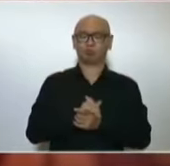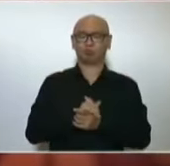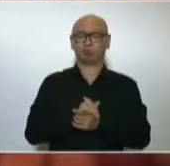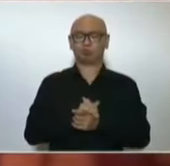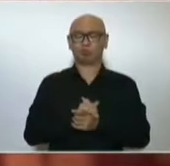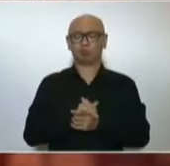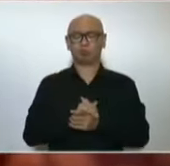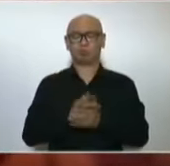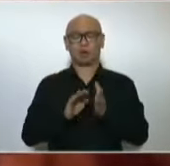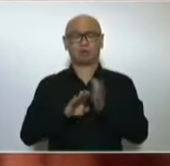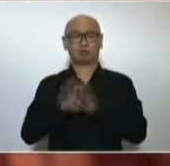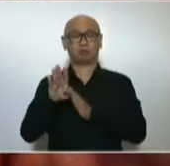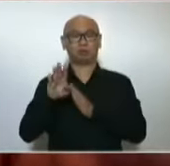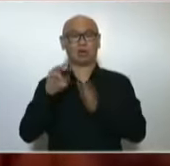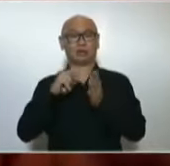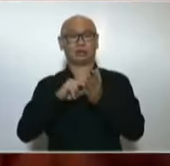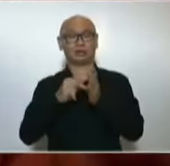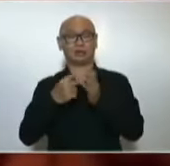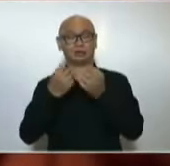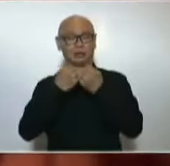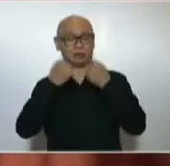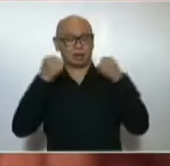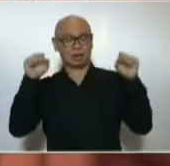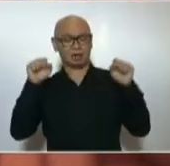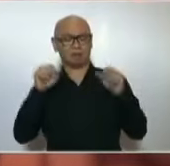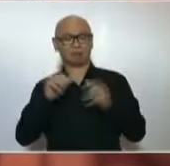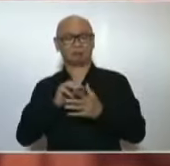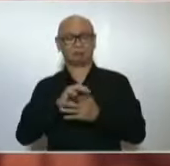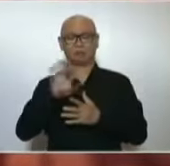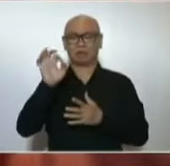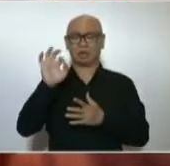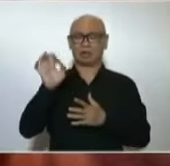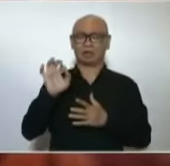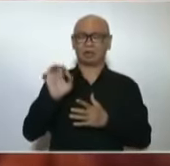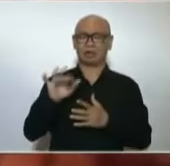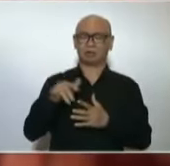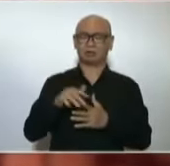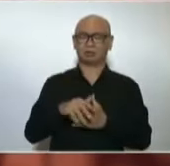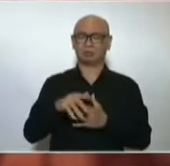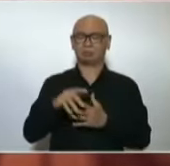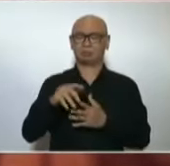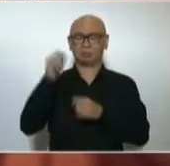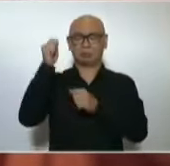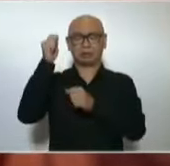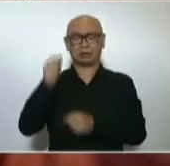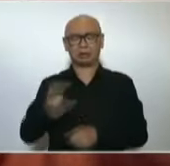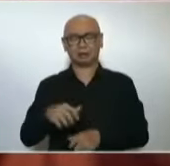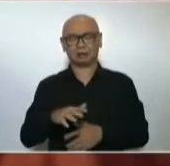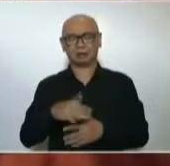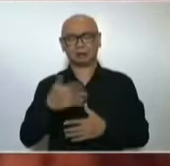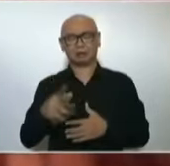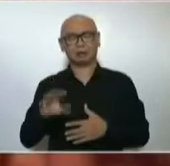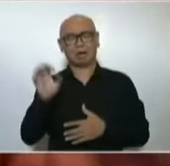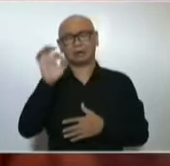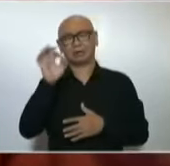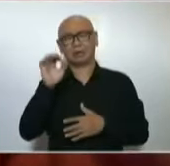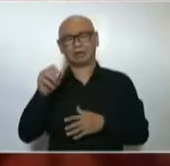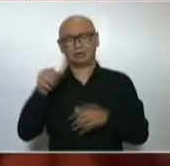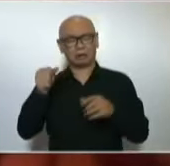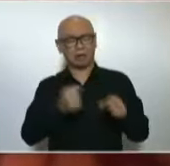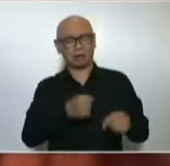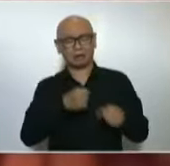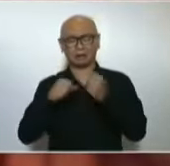maju berarti Sejahtera masyarakat mengingkat tidak ada lagi petani menanyakan lagi